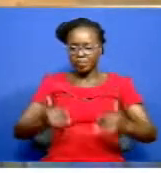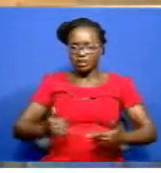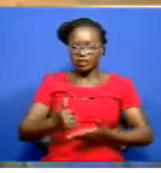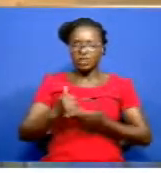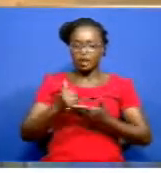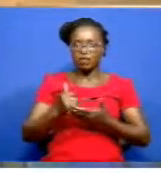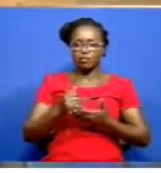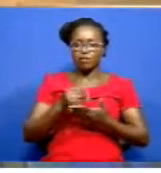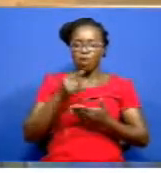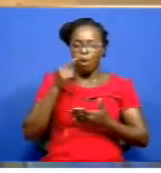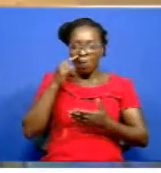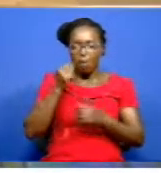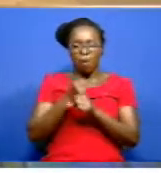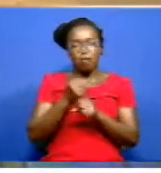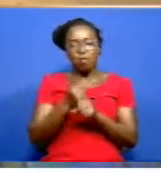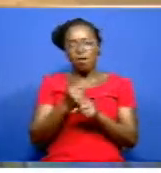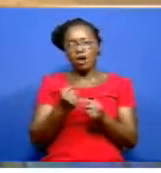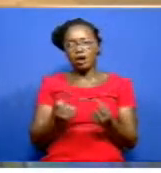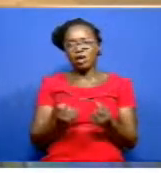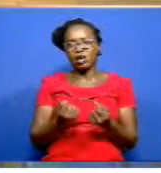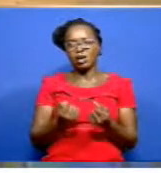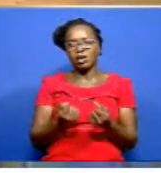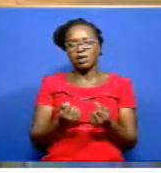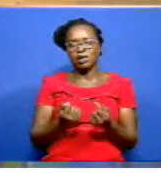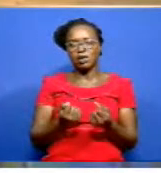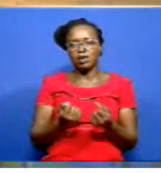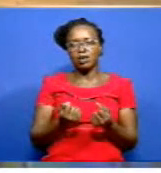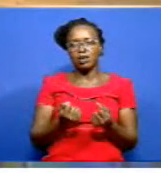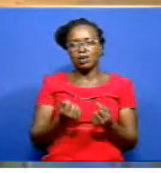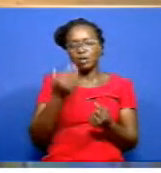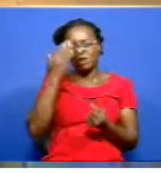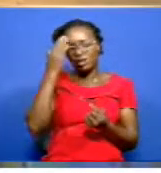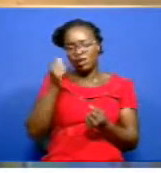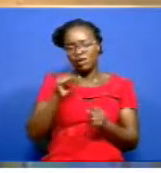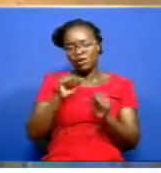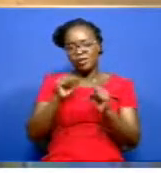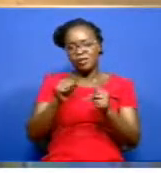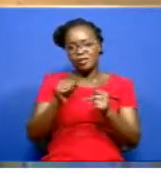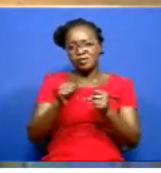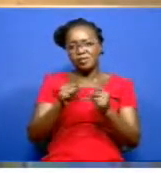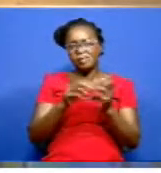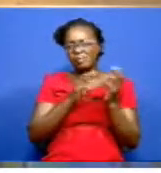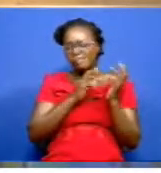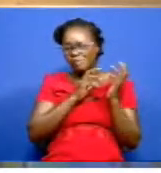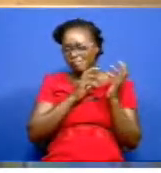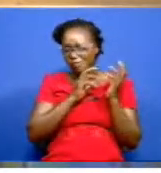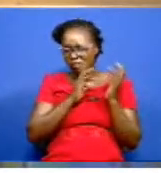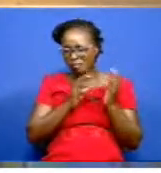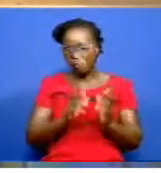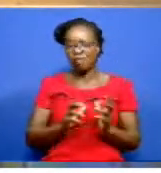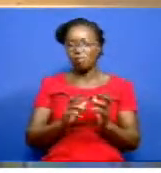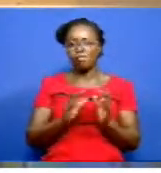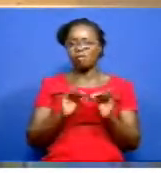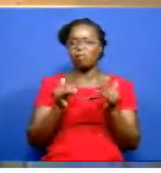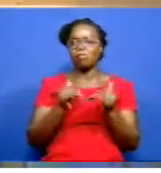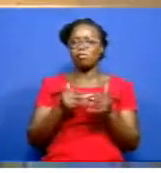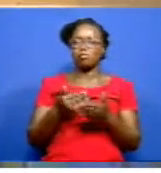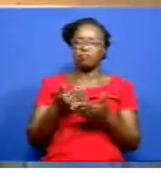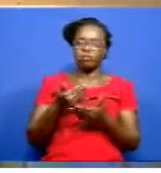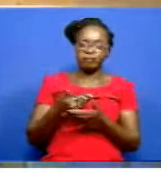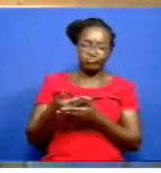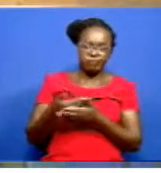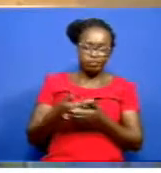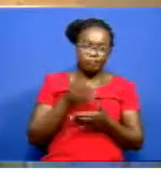akoshe, tunaweza sema akusaidie na kazi ya nyumba, kwa sababu inaweza kuwa overwhelming as a new mom. Uko na mtoto